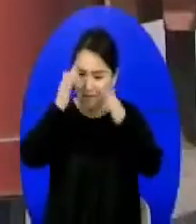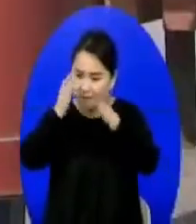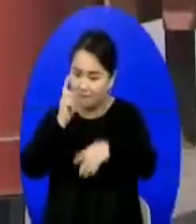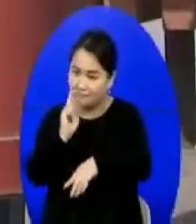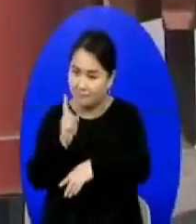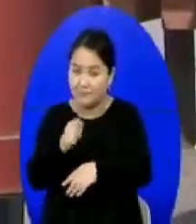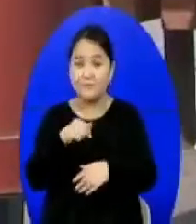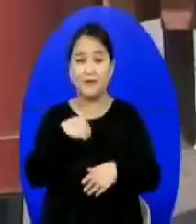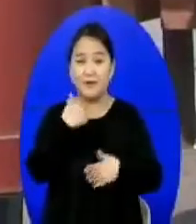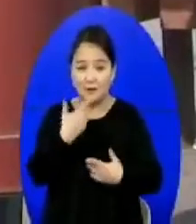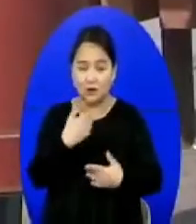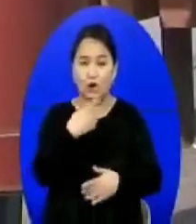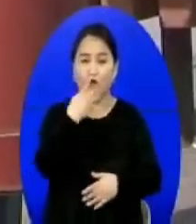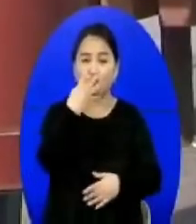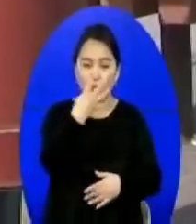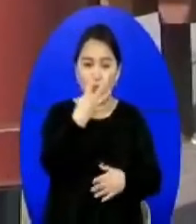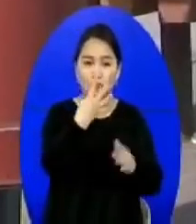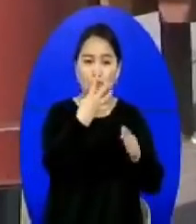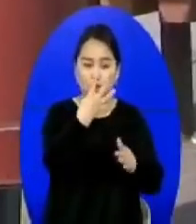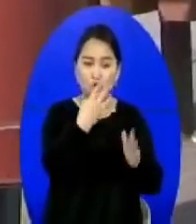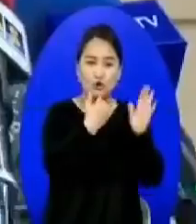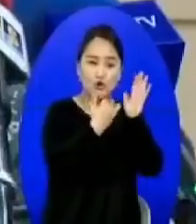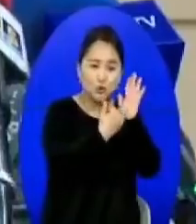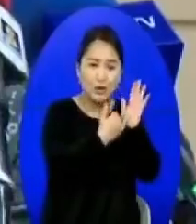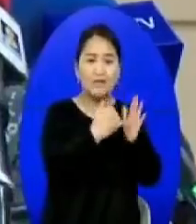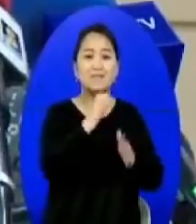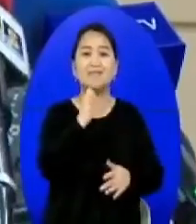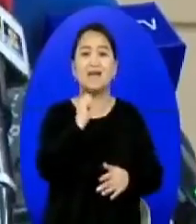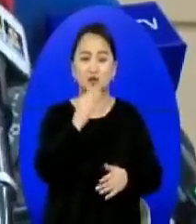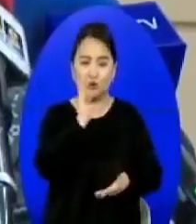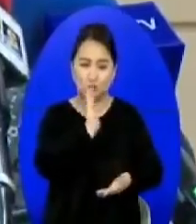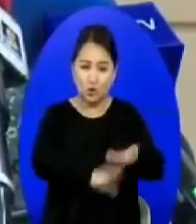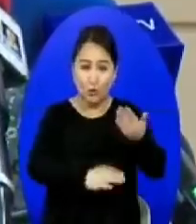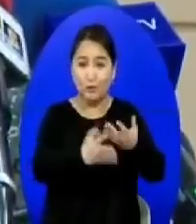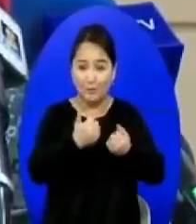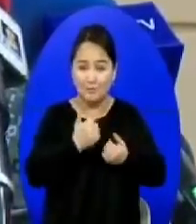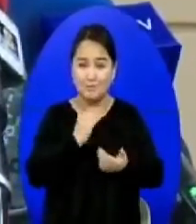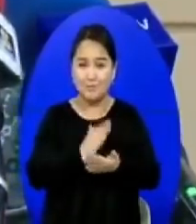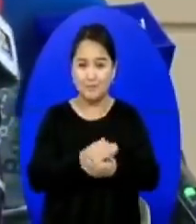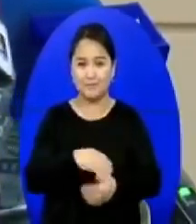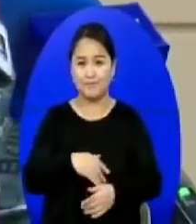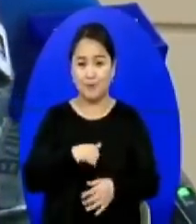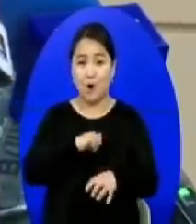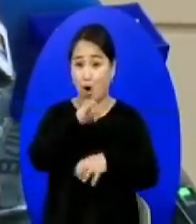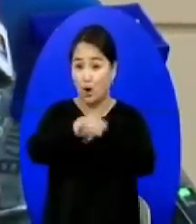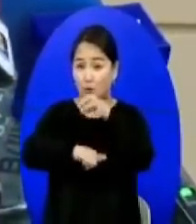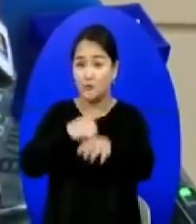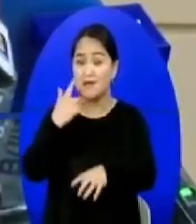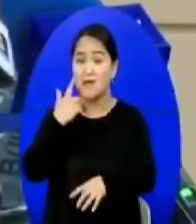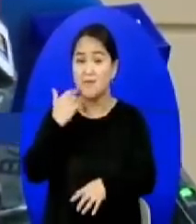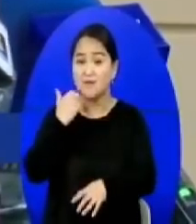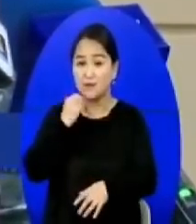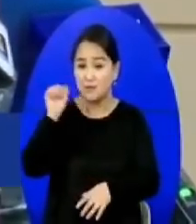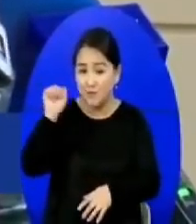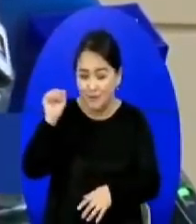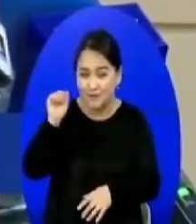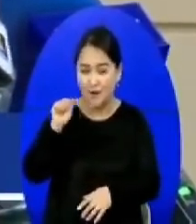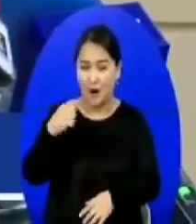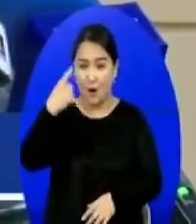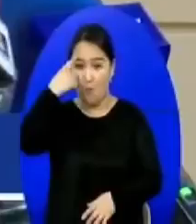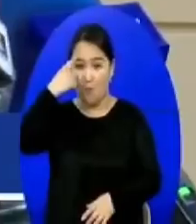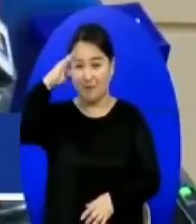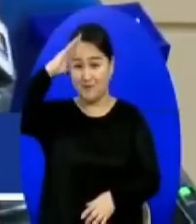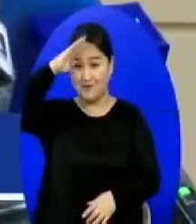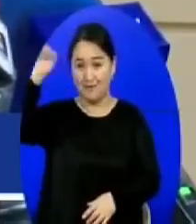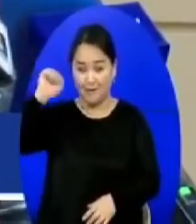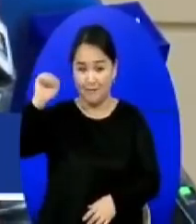иргэнд 47 сая төгрөгийн торгууль ногдуулжээ. Олон улсын эмэгтэйчүүдийн өдөр, Монгол цэргийн өдөр,